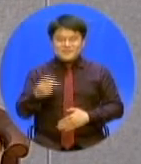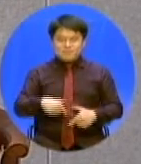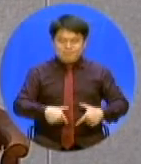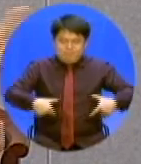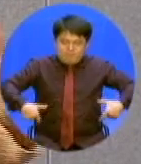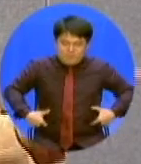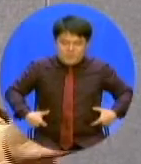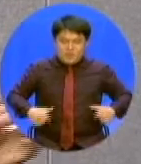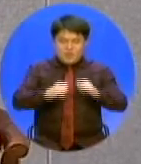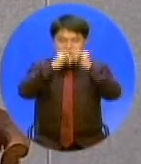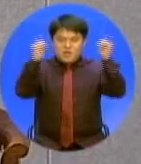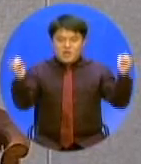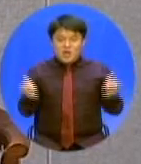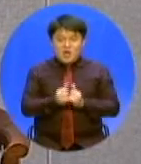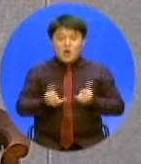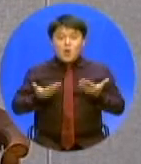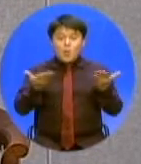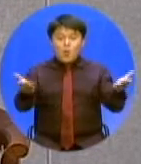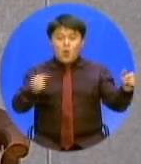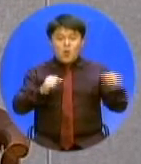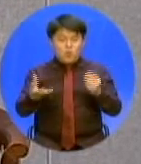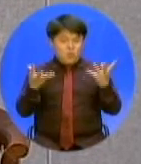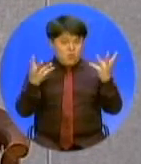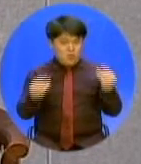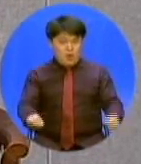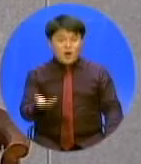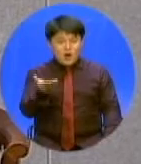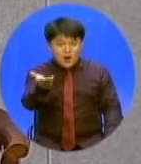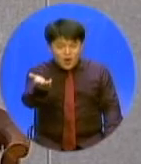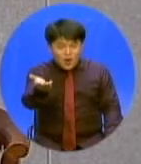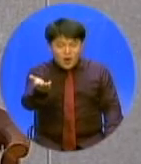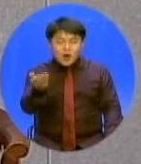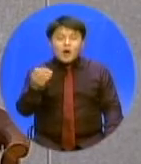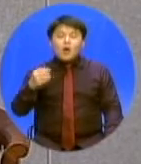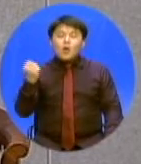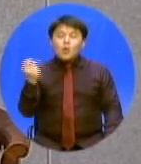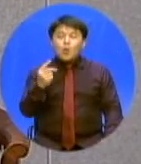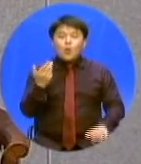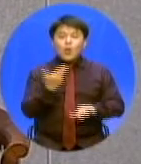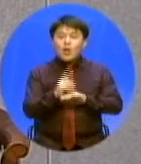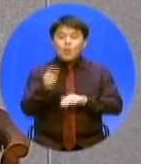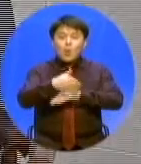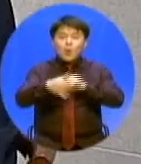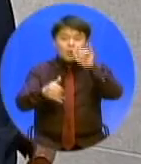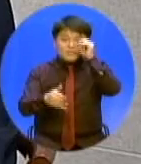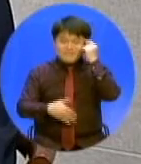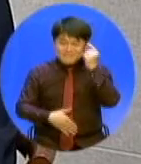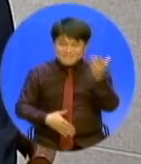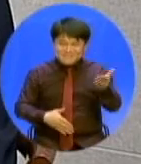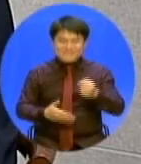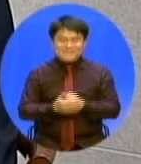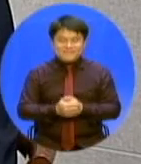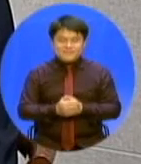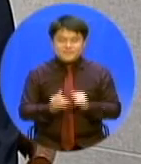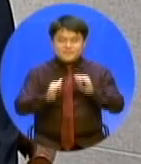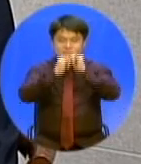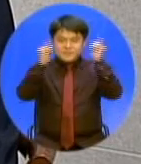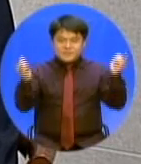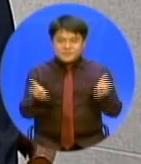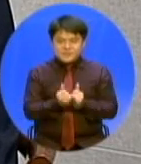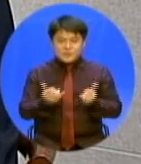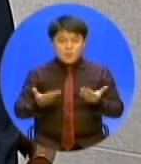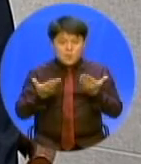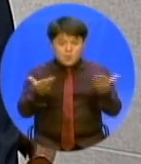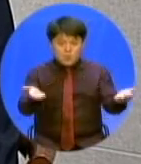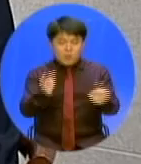이제 사회봉사 활동을 많이 하시는데 또 어떠한 것들을 또 더 계약하고 계시는지. 네. 뭐